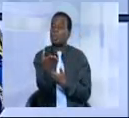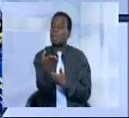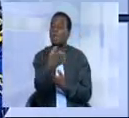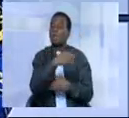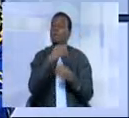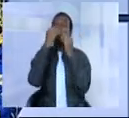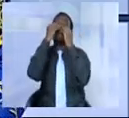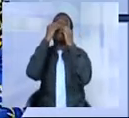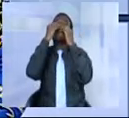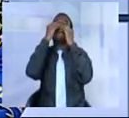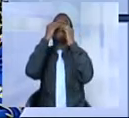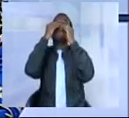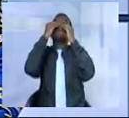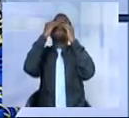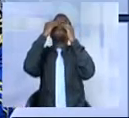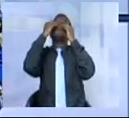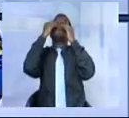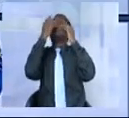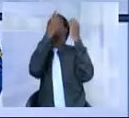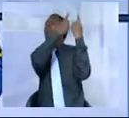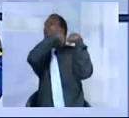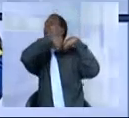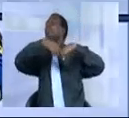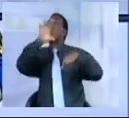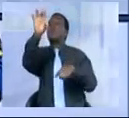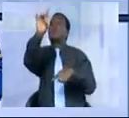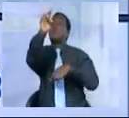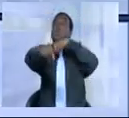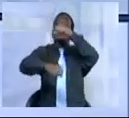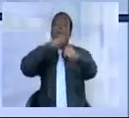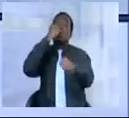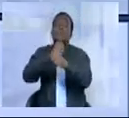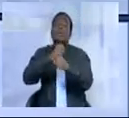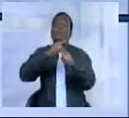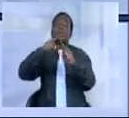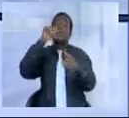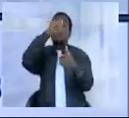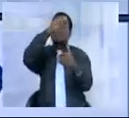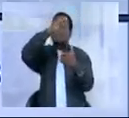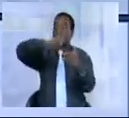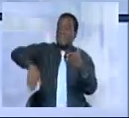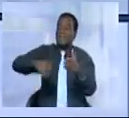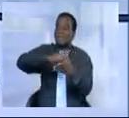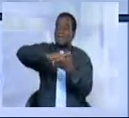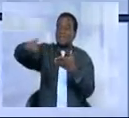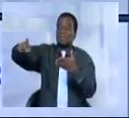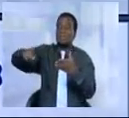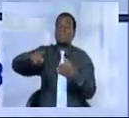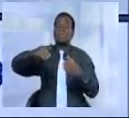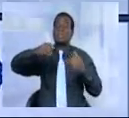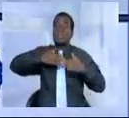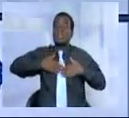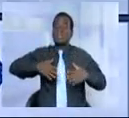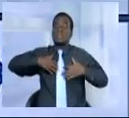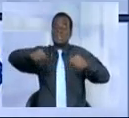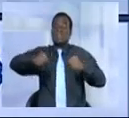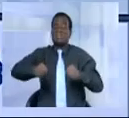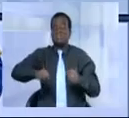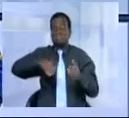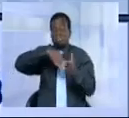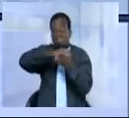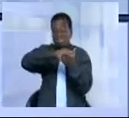respirateur artificiel depuis maintenant 8 ans. Mais ces dernières semaines ont marqué une détérioration de son état de santé, plusieurs organes